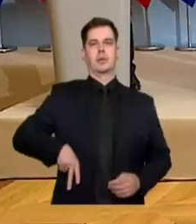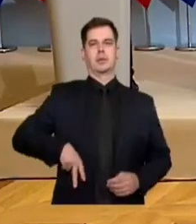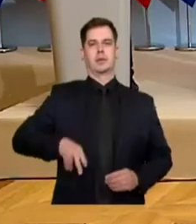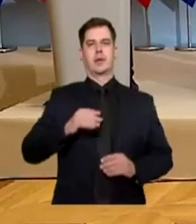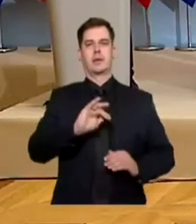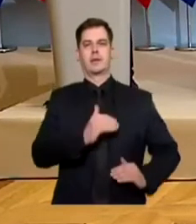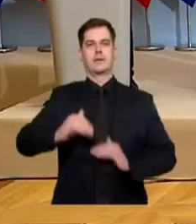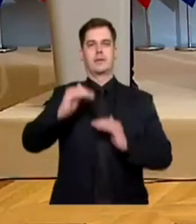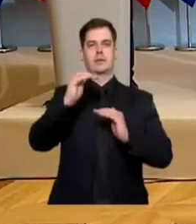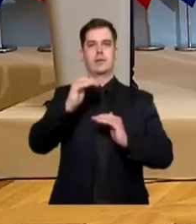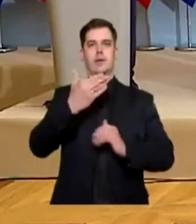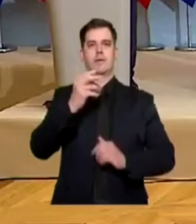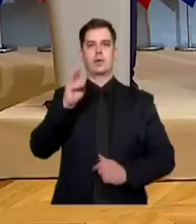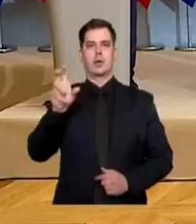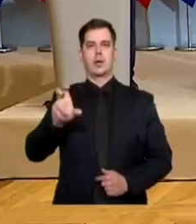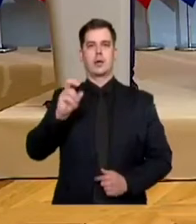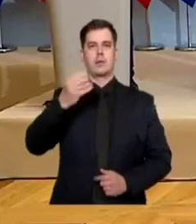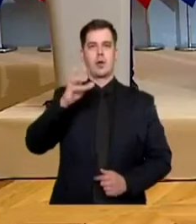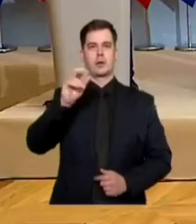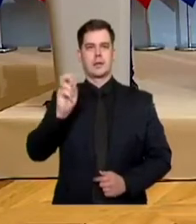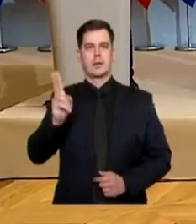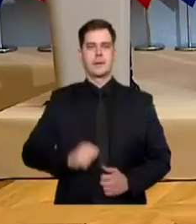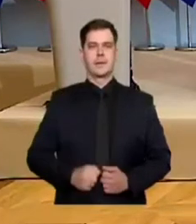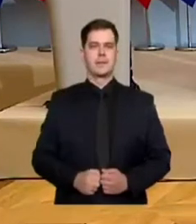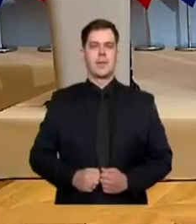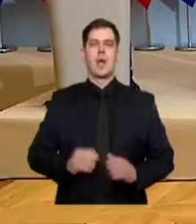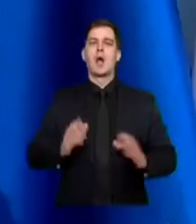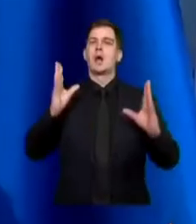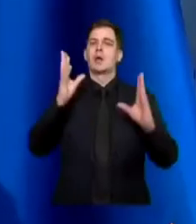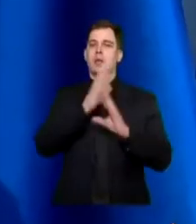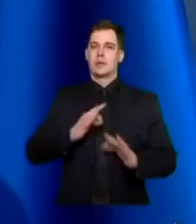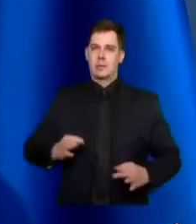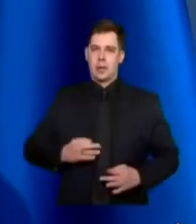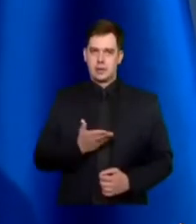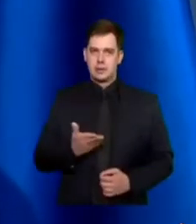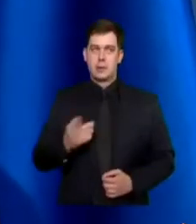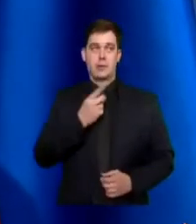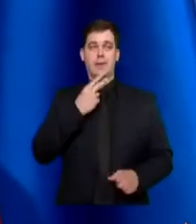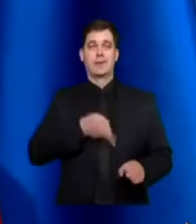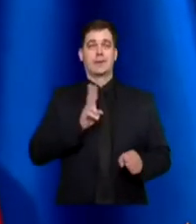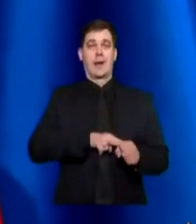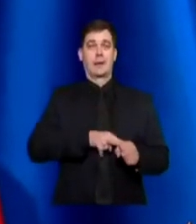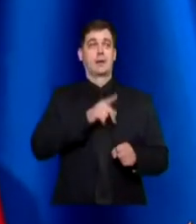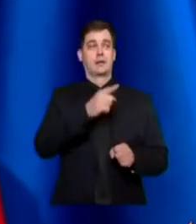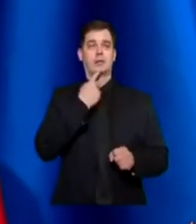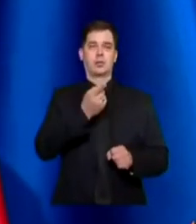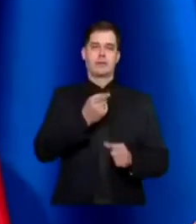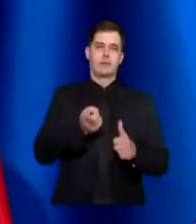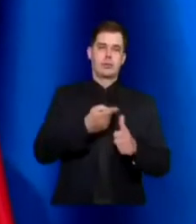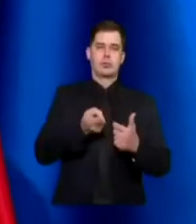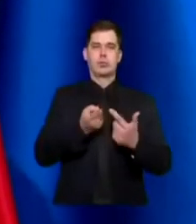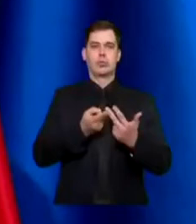szkolnictwa wyższego, pana Wojciecha Murska. Szanowni państwo, te daty, które padają,